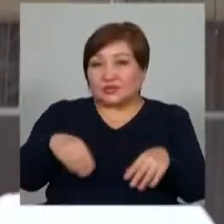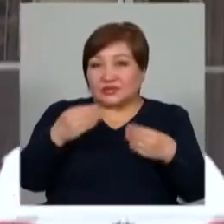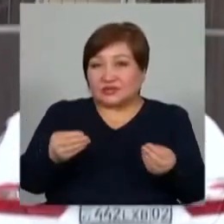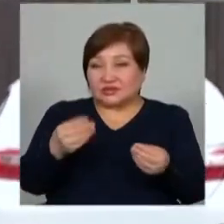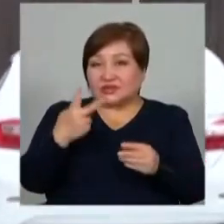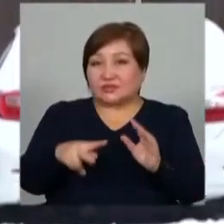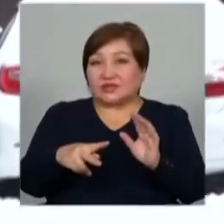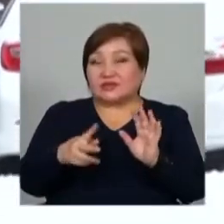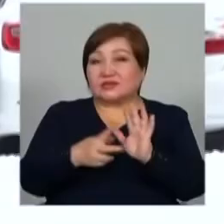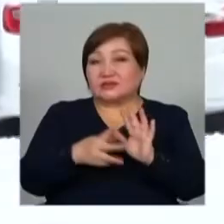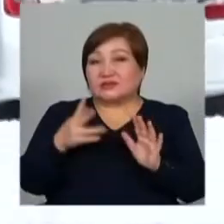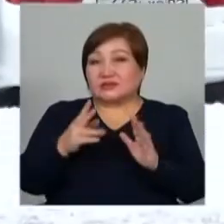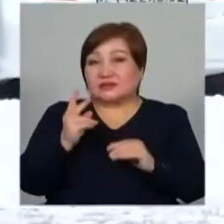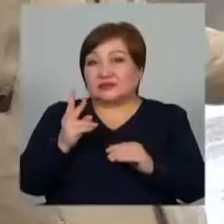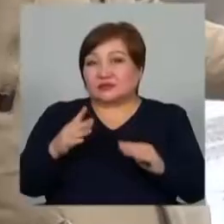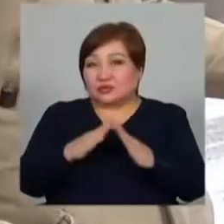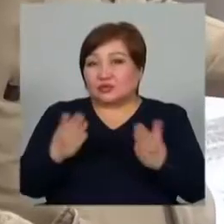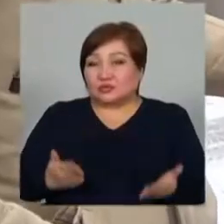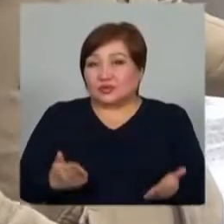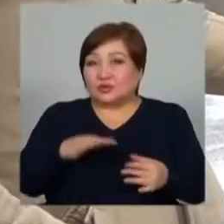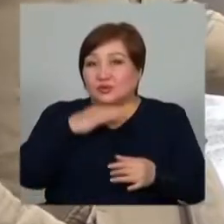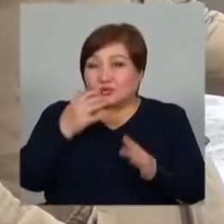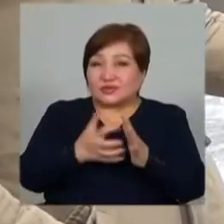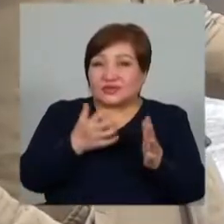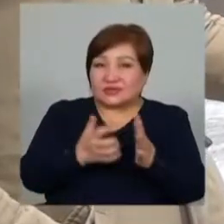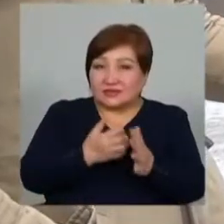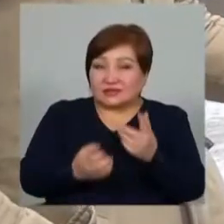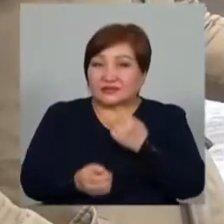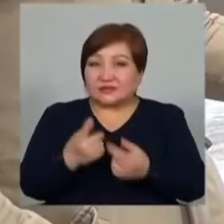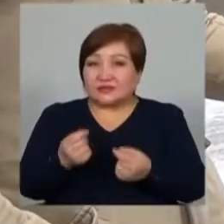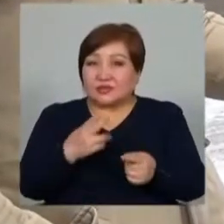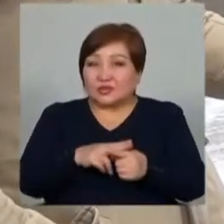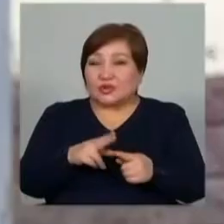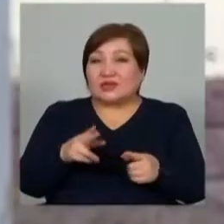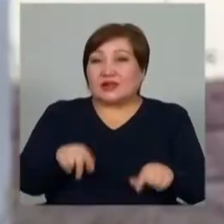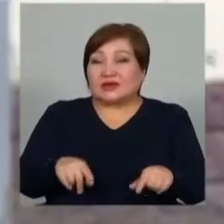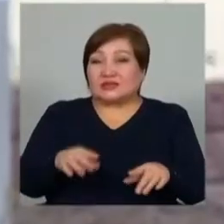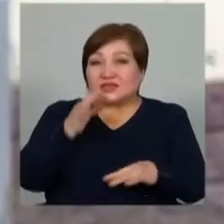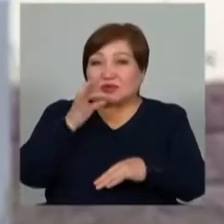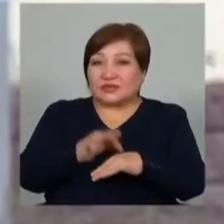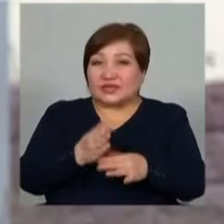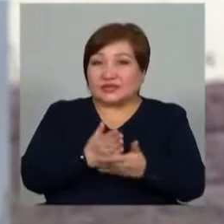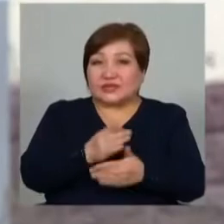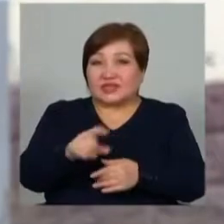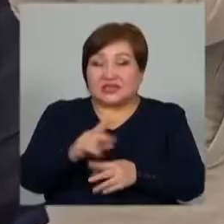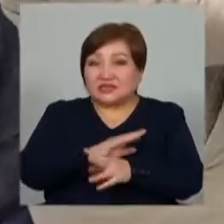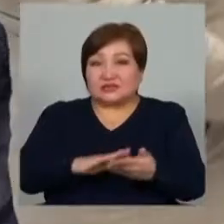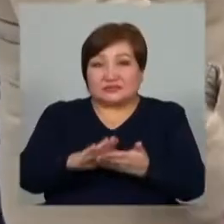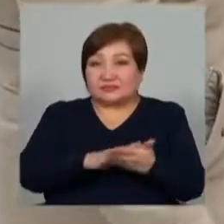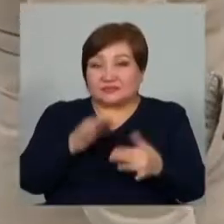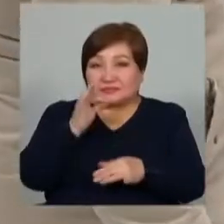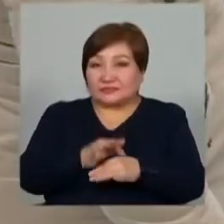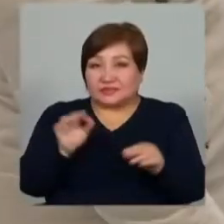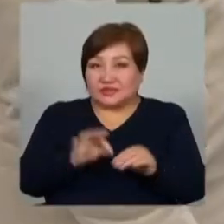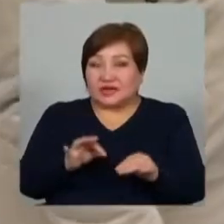Салынып біткеніне көп уақыт болмаса да көп шикіліктер шыққан бұл маңның жауапты қызметкерлері де жартып ештен айтпады. Алайда жылу бағасының